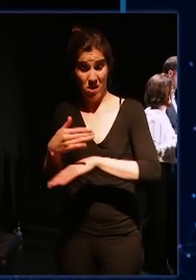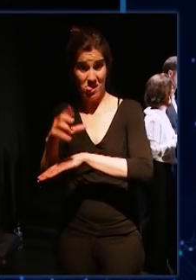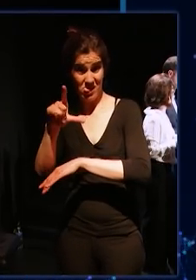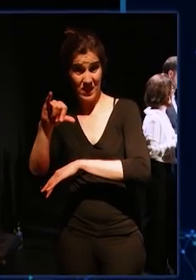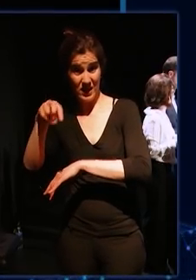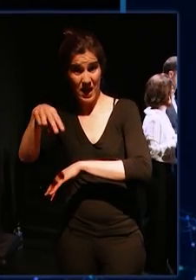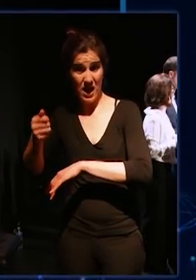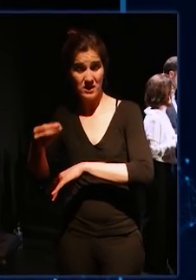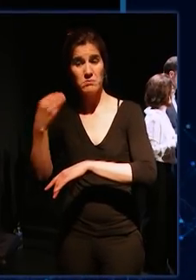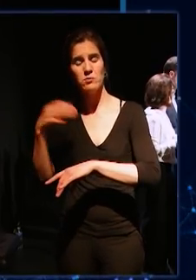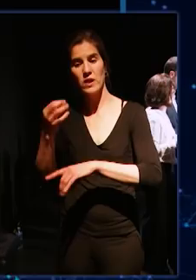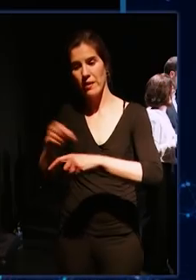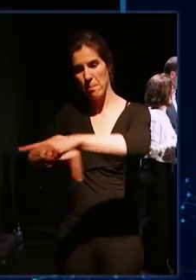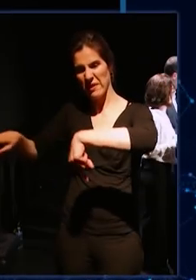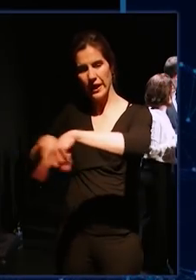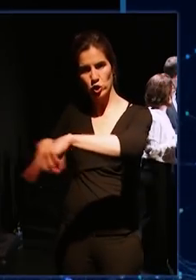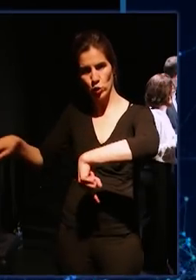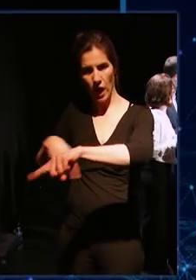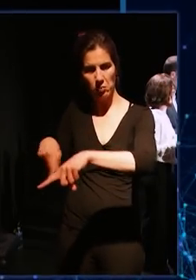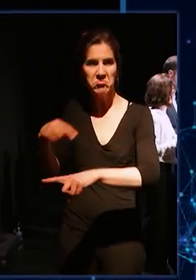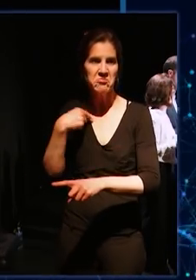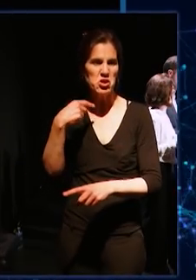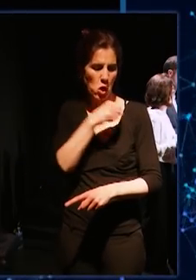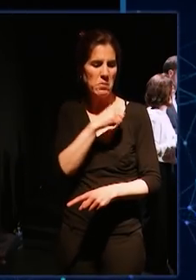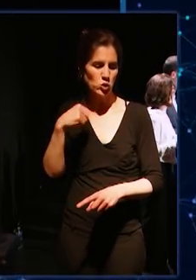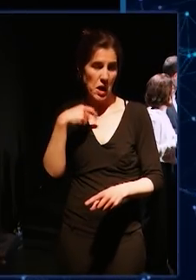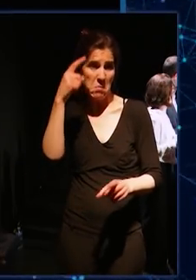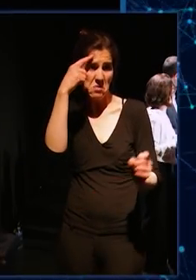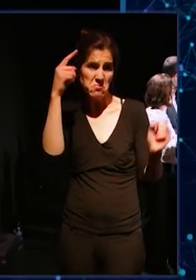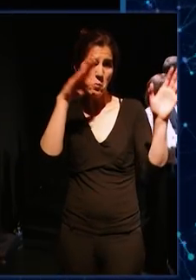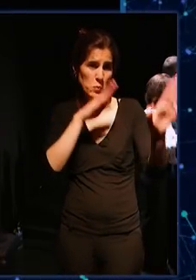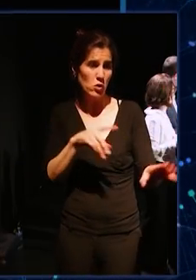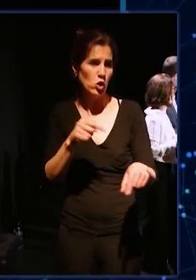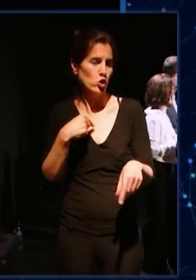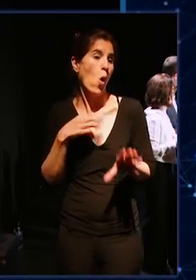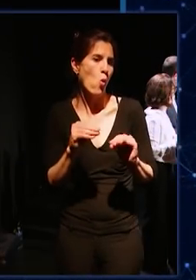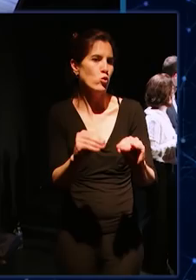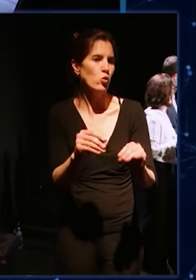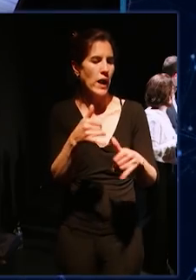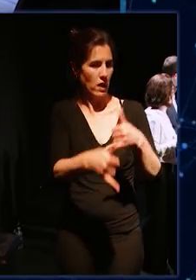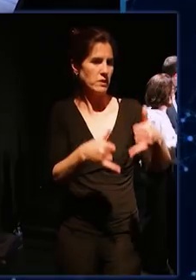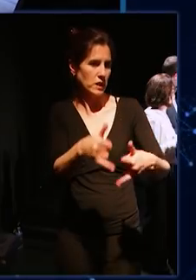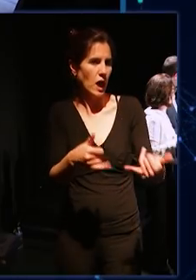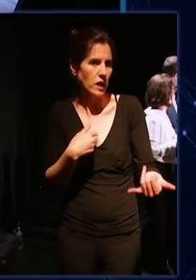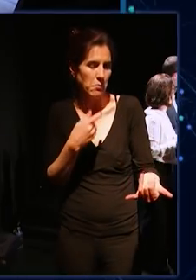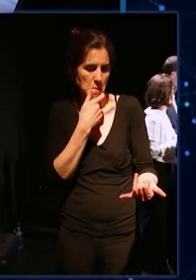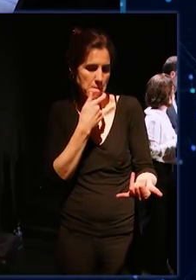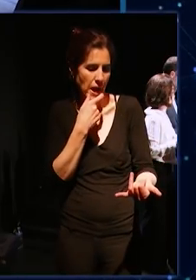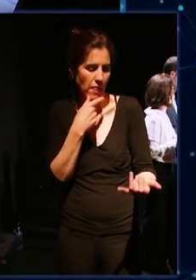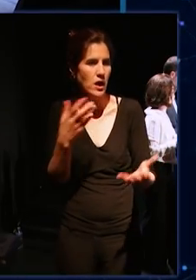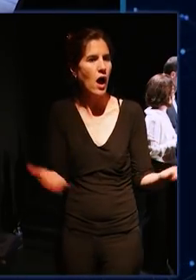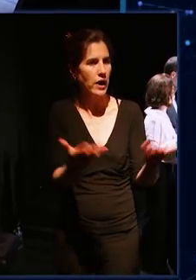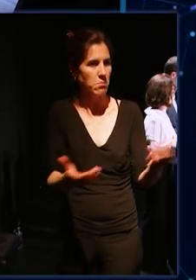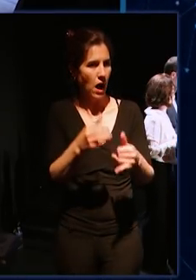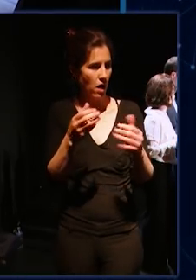Estem, això sí, d'acord, jo personalment, perquè considero un usuari actiu de bicicleta, de potenciar aquest ús, i ens agradaria